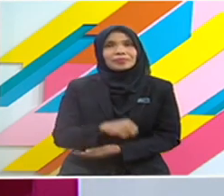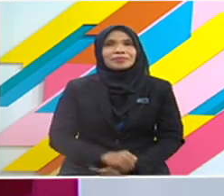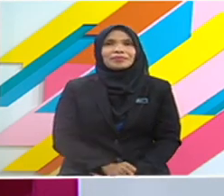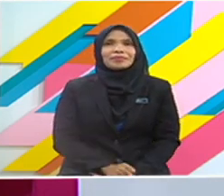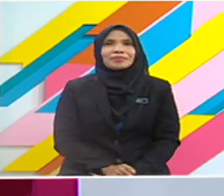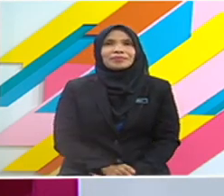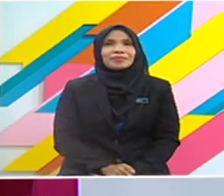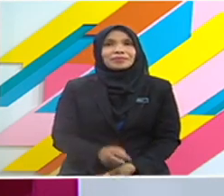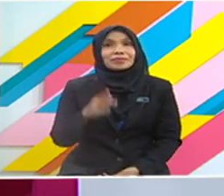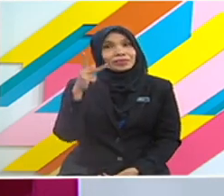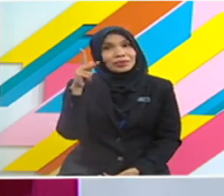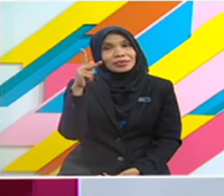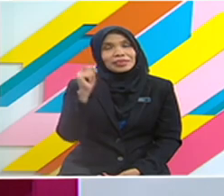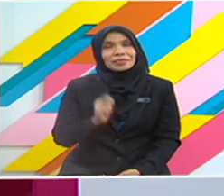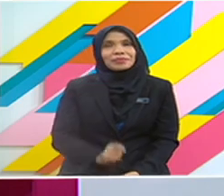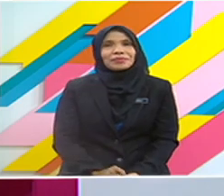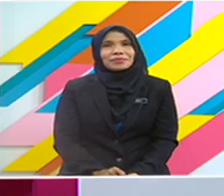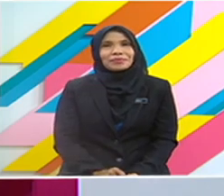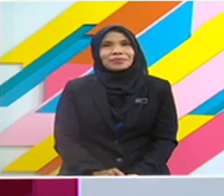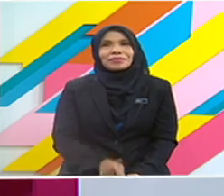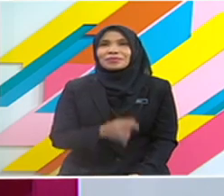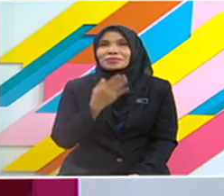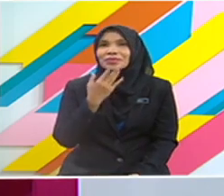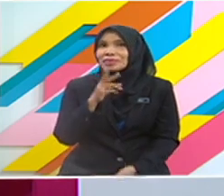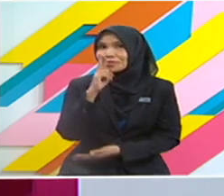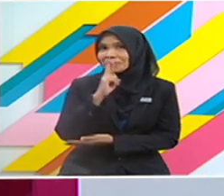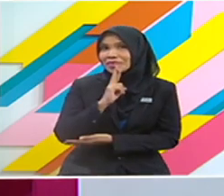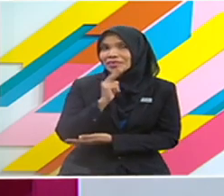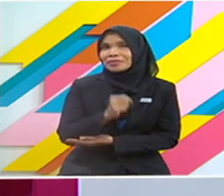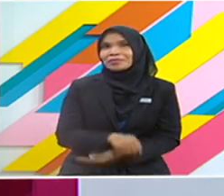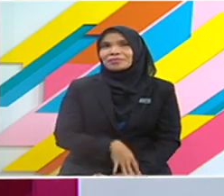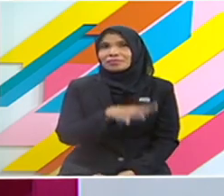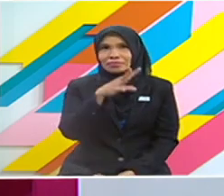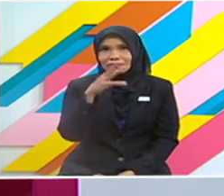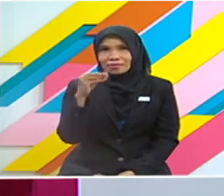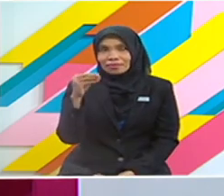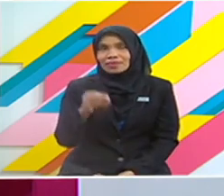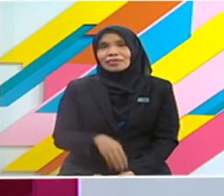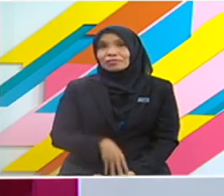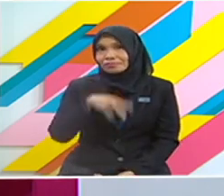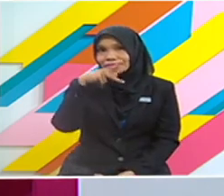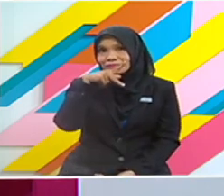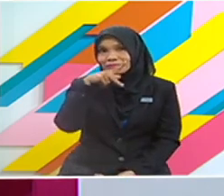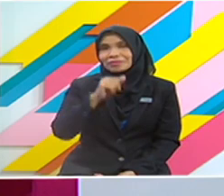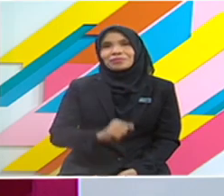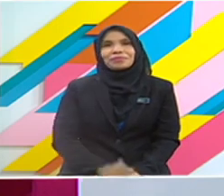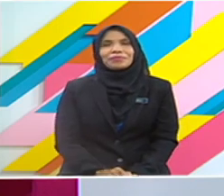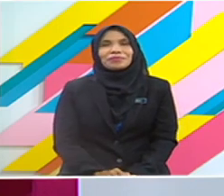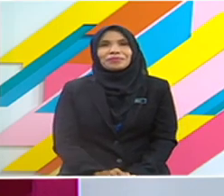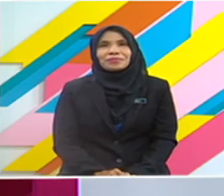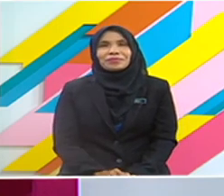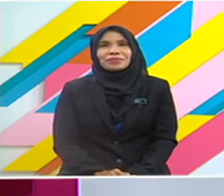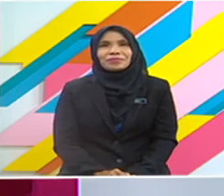apa? Kuning. Warna kuning. Pandai. Warna merah. Merah dan merah jambu. Merah jambu. Okey,